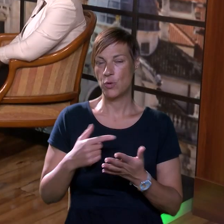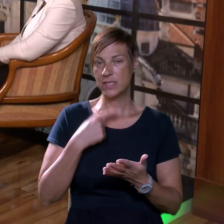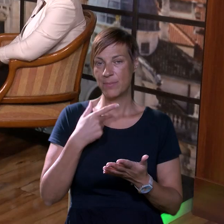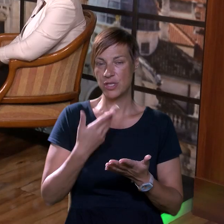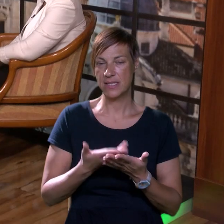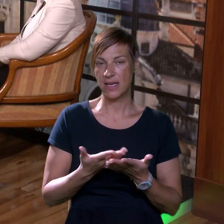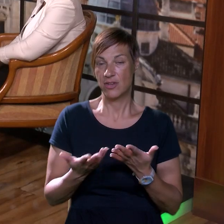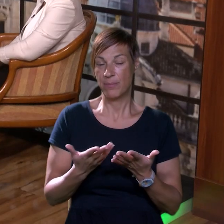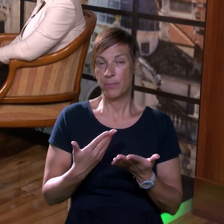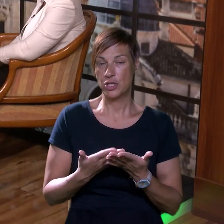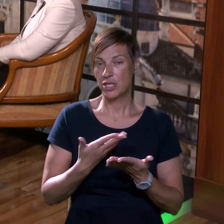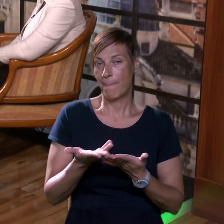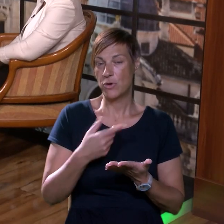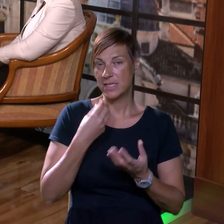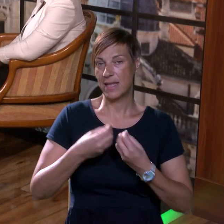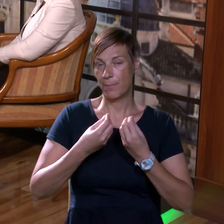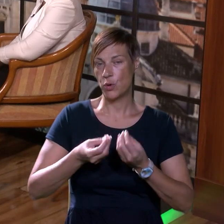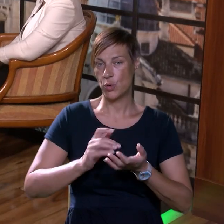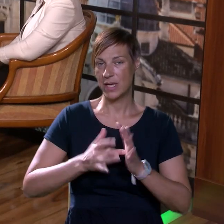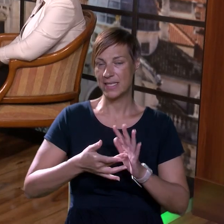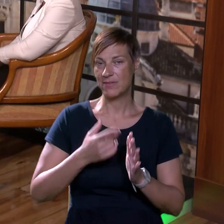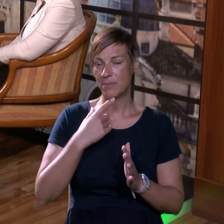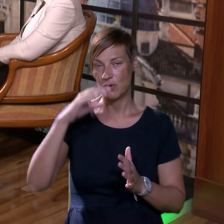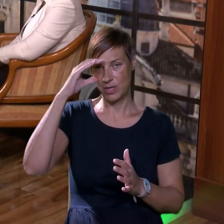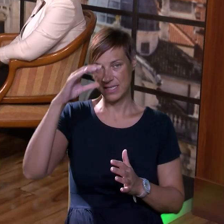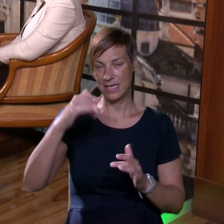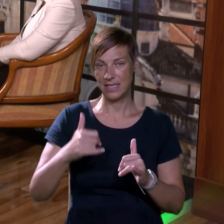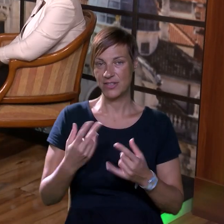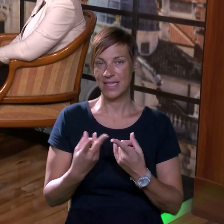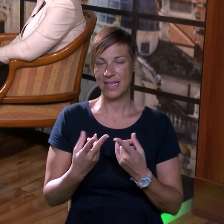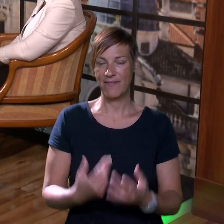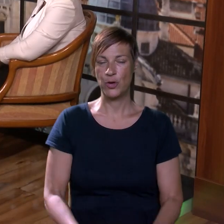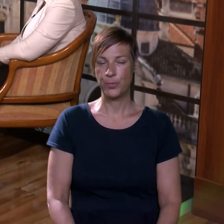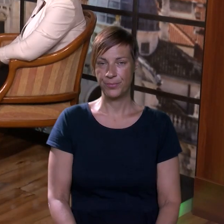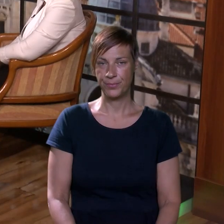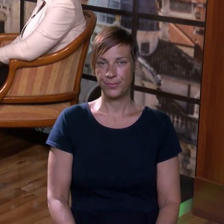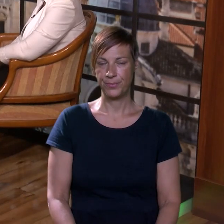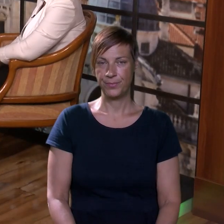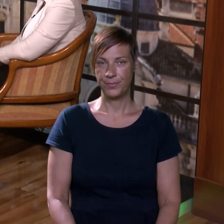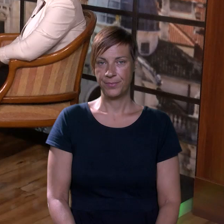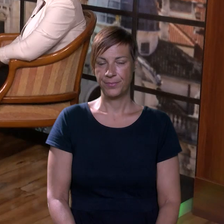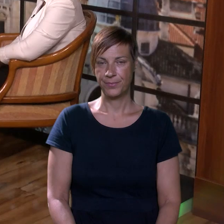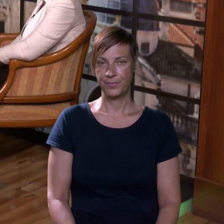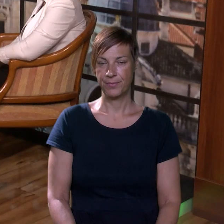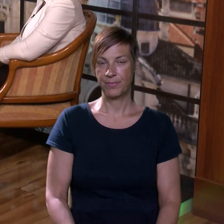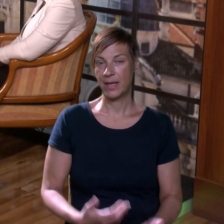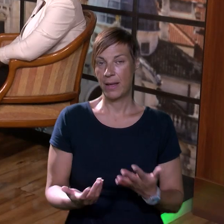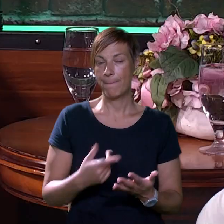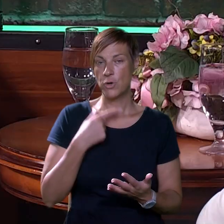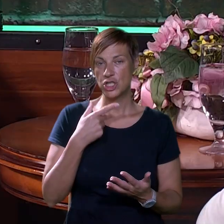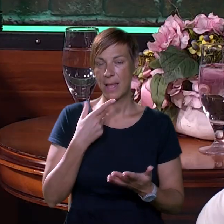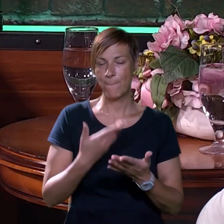posebno istaknuti? Ili možda poslati neku poruku svim onima koji nas sad gledaju putem malih ekrana? Pa